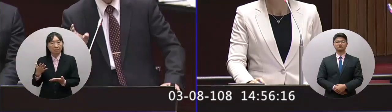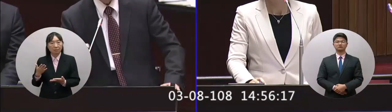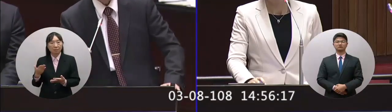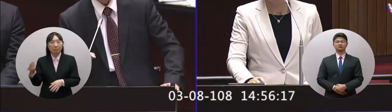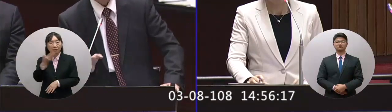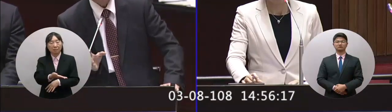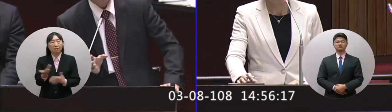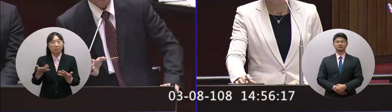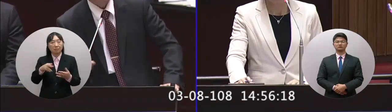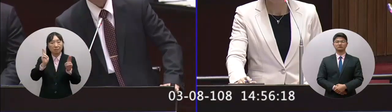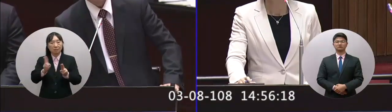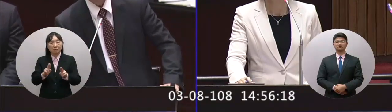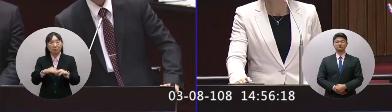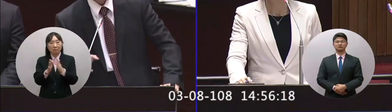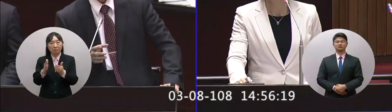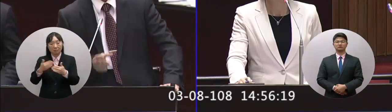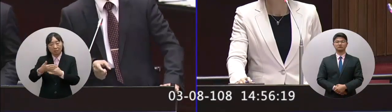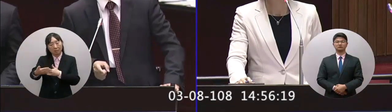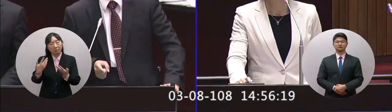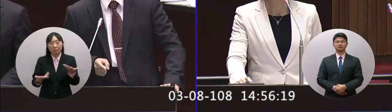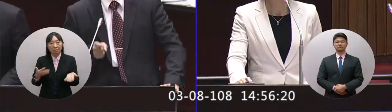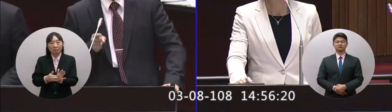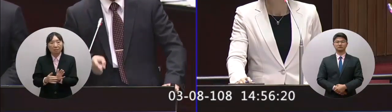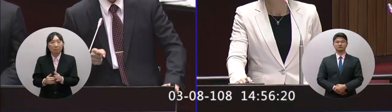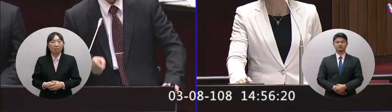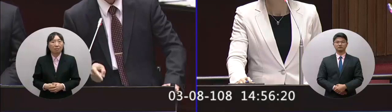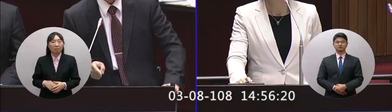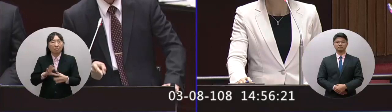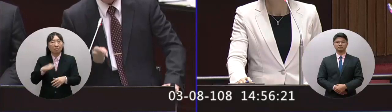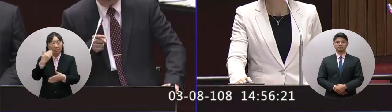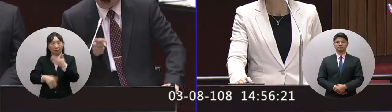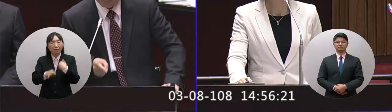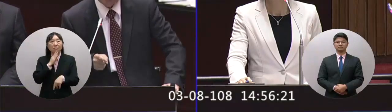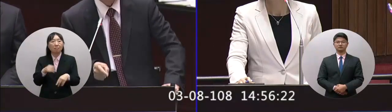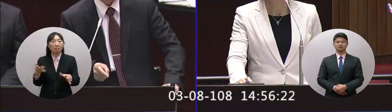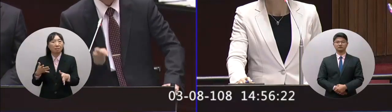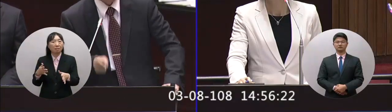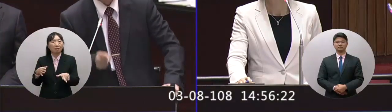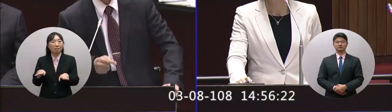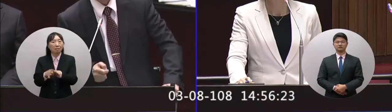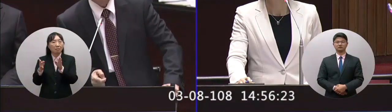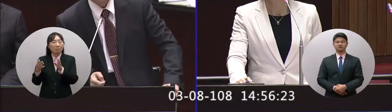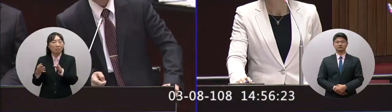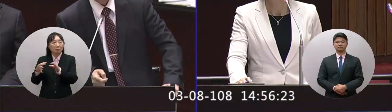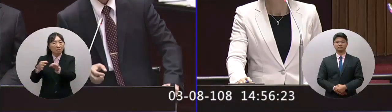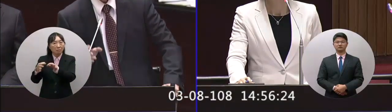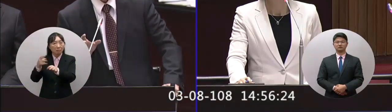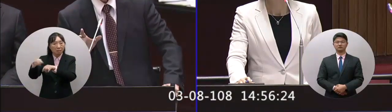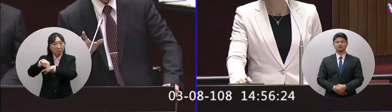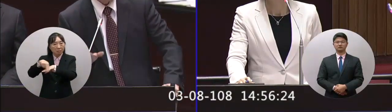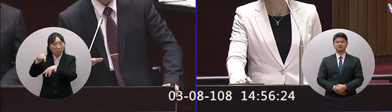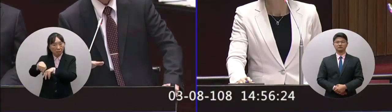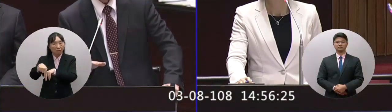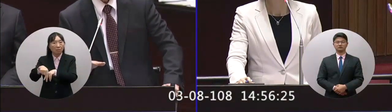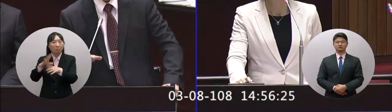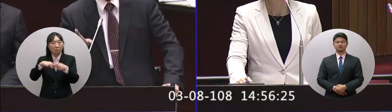约，收缩也拢差不多啊。所以即马剩啥？剩开发商 含落去执行伊个计划。啊，所以